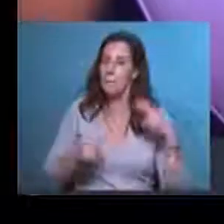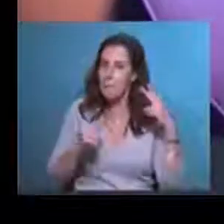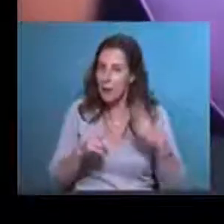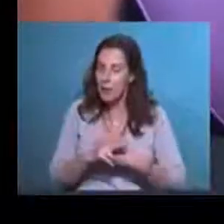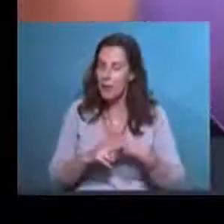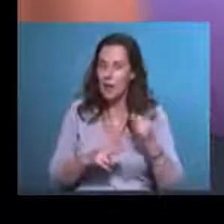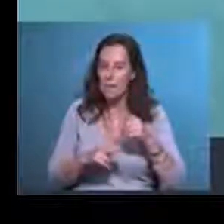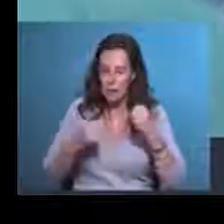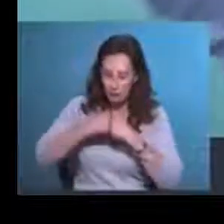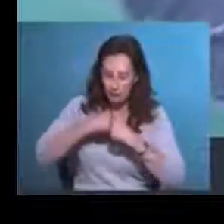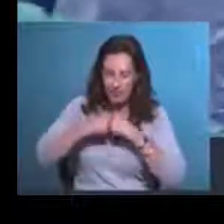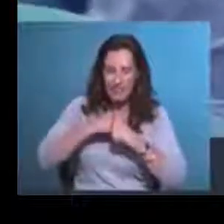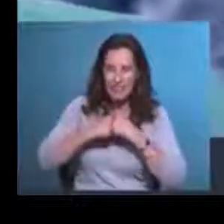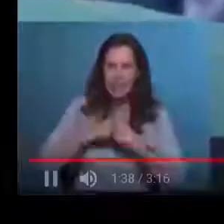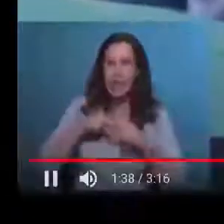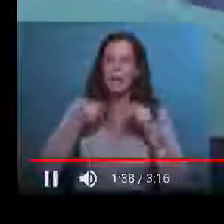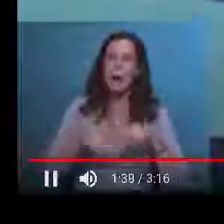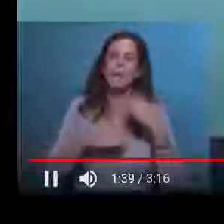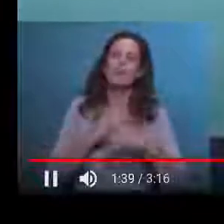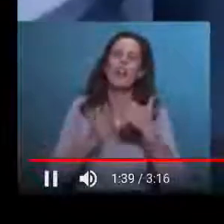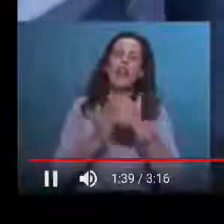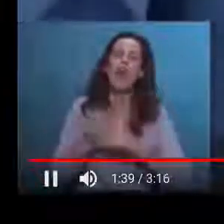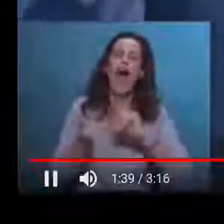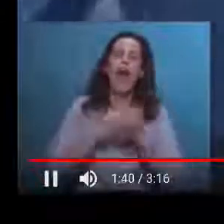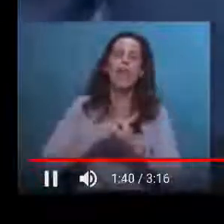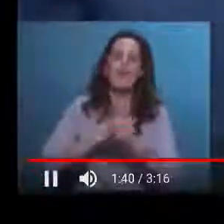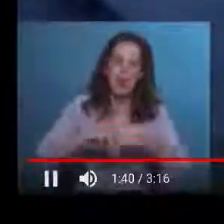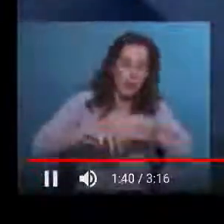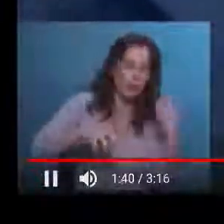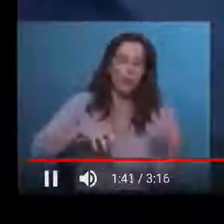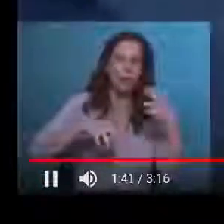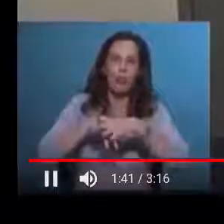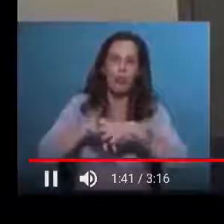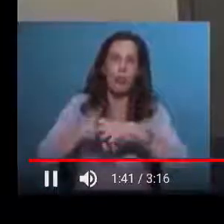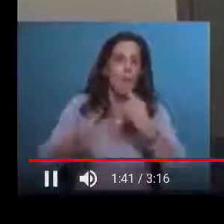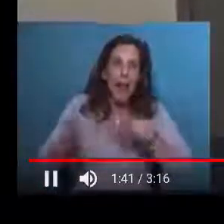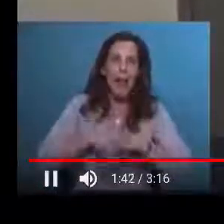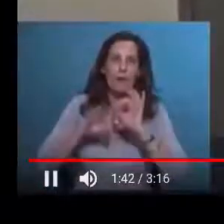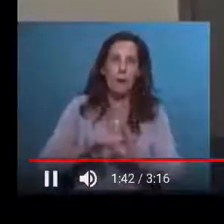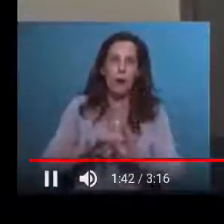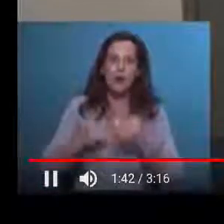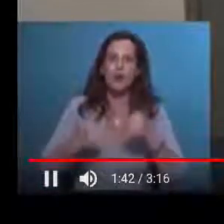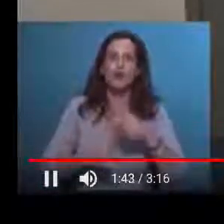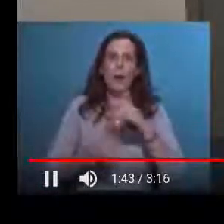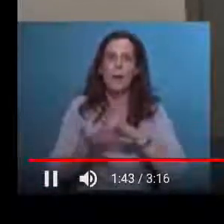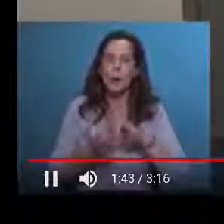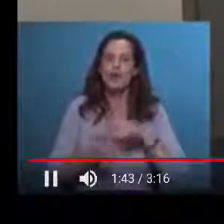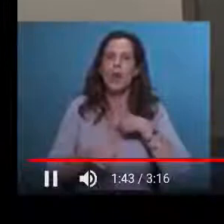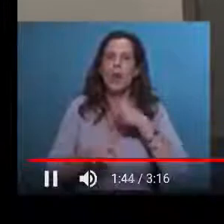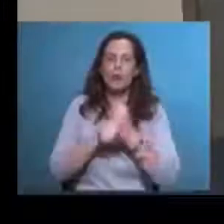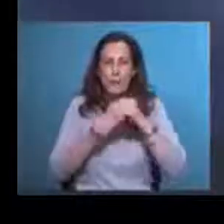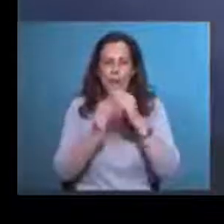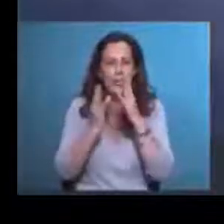שמאבד את הסחוס מגיע לבסוף לניתוח החלפת ברך או החלפת מפרק ירך. כרגע יש לנו שני מקומות שבהם אנחנו נשתיל